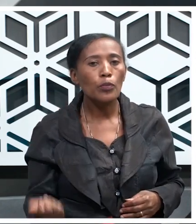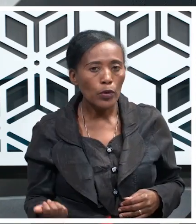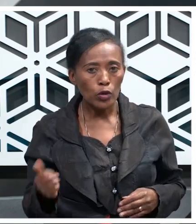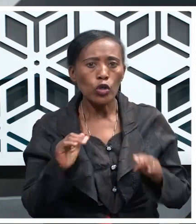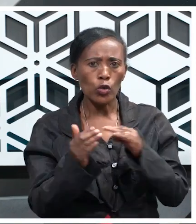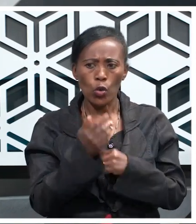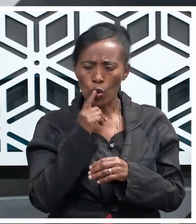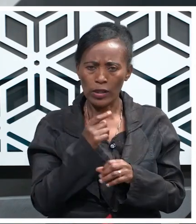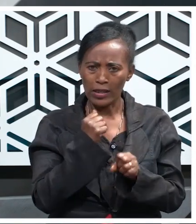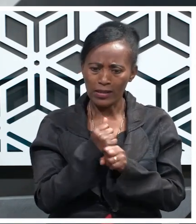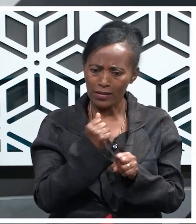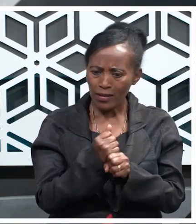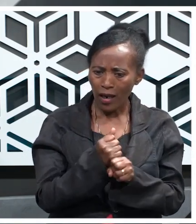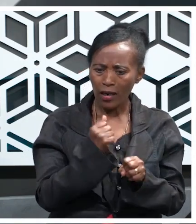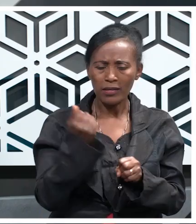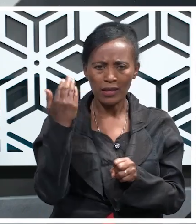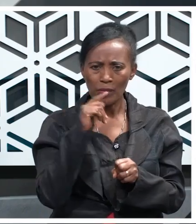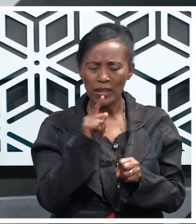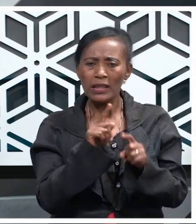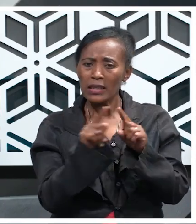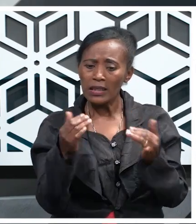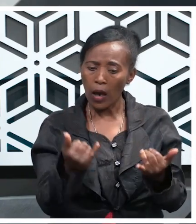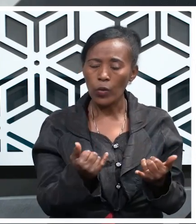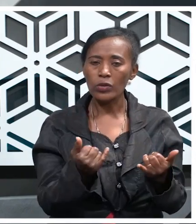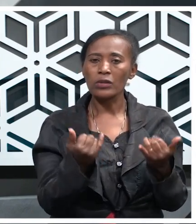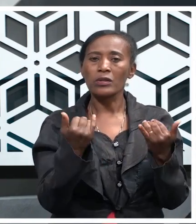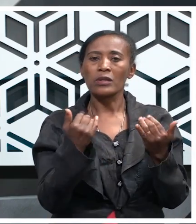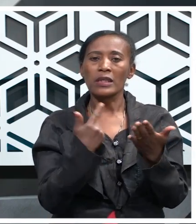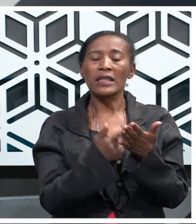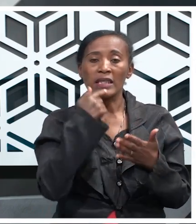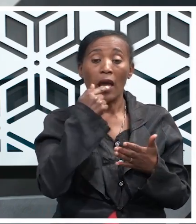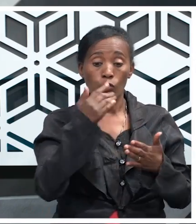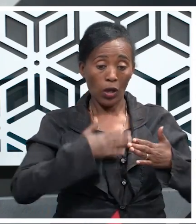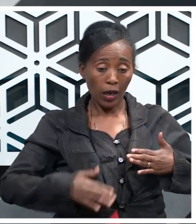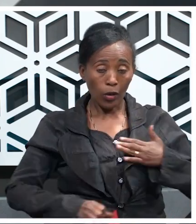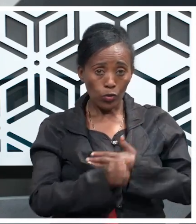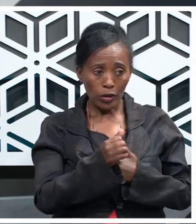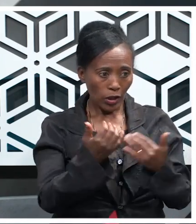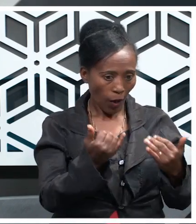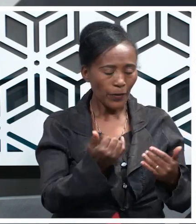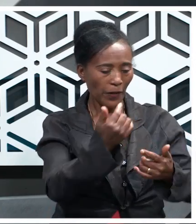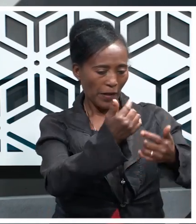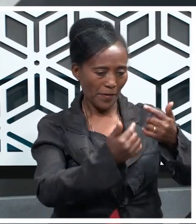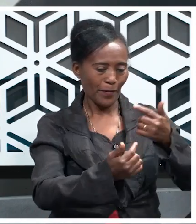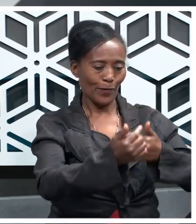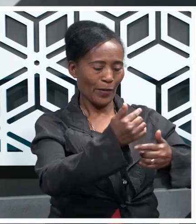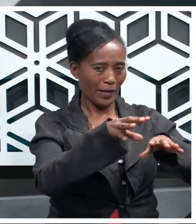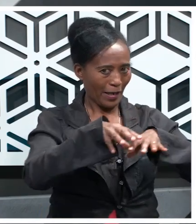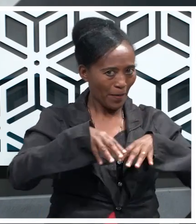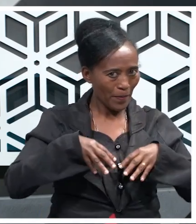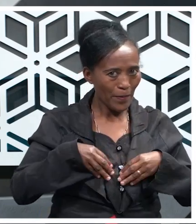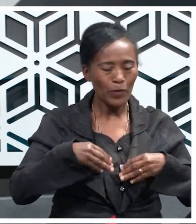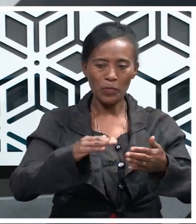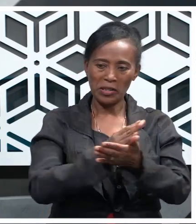ያልተቀበሉት ነበሩ ይሁን እንደ ተራቀልንም የመሰላችሁ ነበሩ አሁን ግን እነዛ እንደዚህ ያሉት አካል ጉዳተኞች አሁን እየመጡ ነው